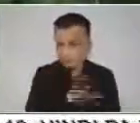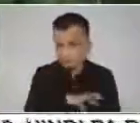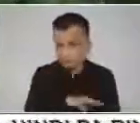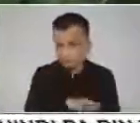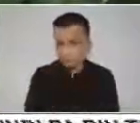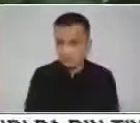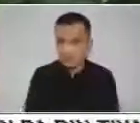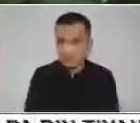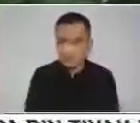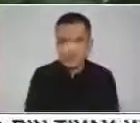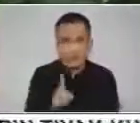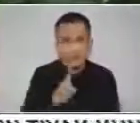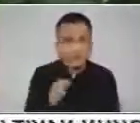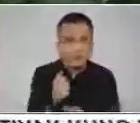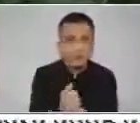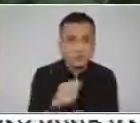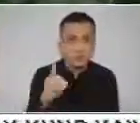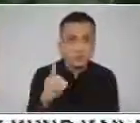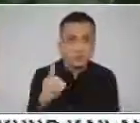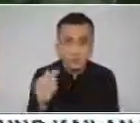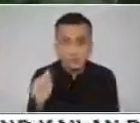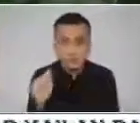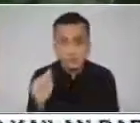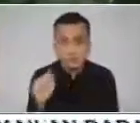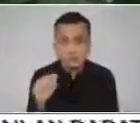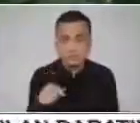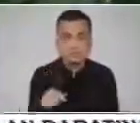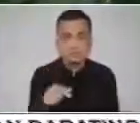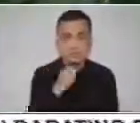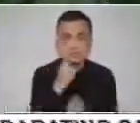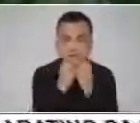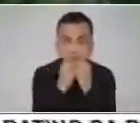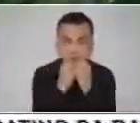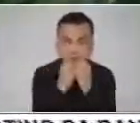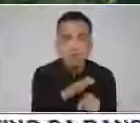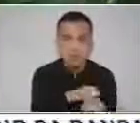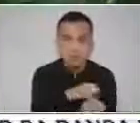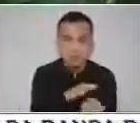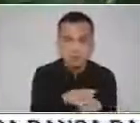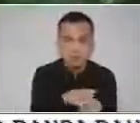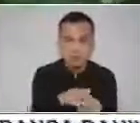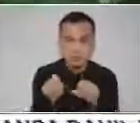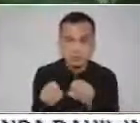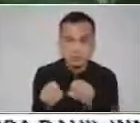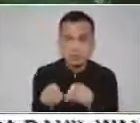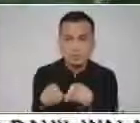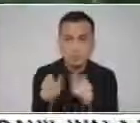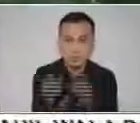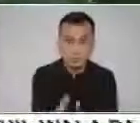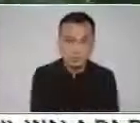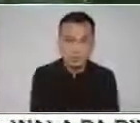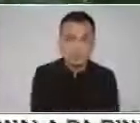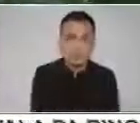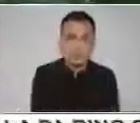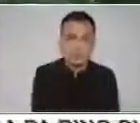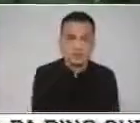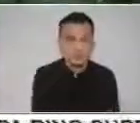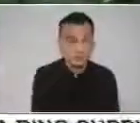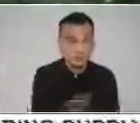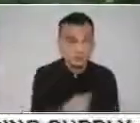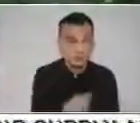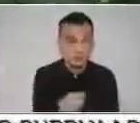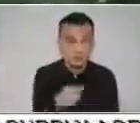transportasyon. Halimbawa, yung wholesale price dito, 265. Pero pag ang finacilitate ng DA, nasa